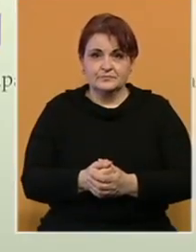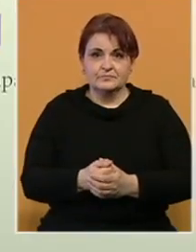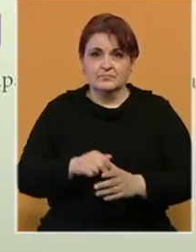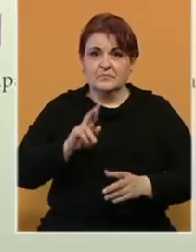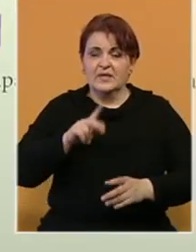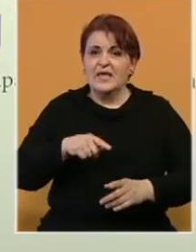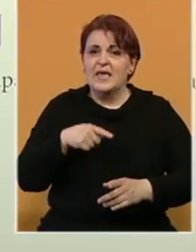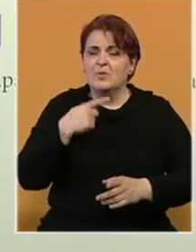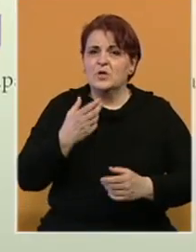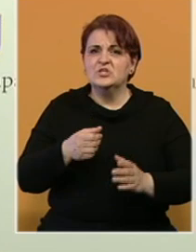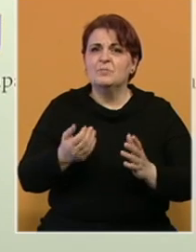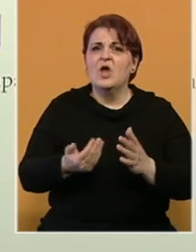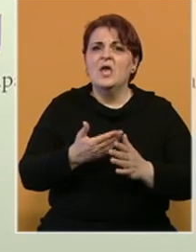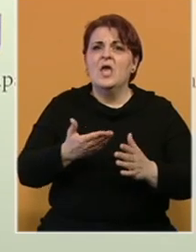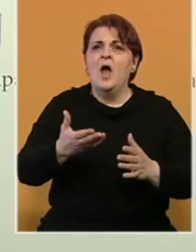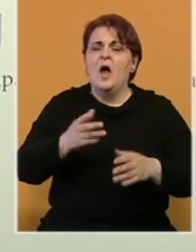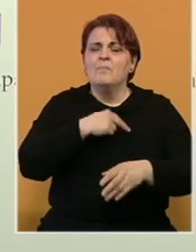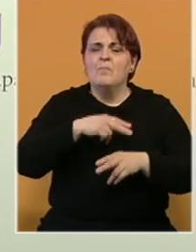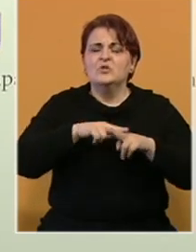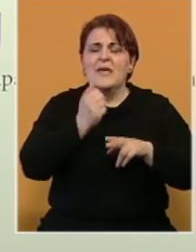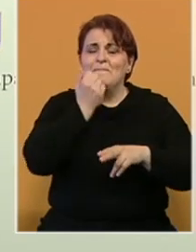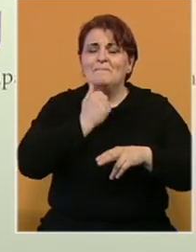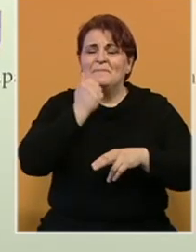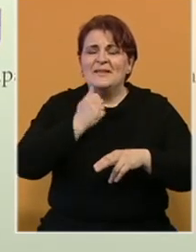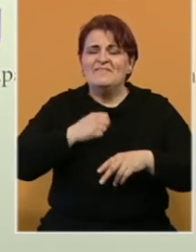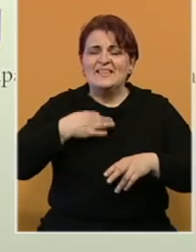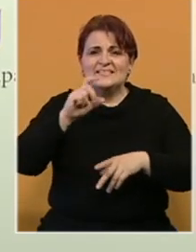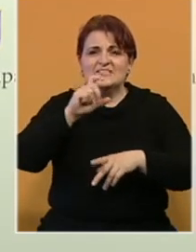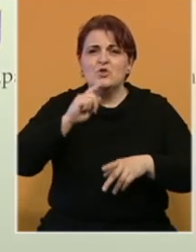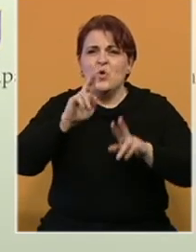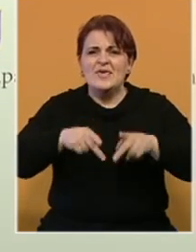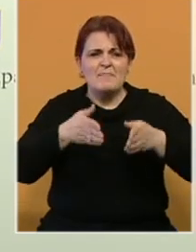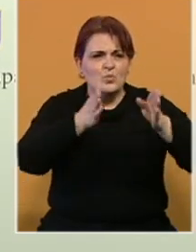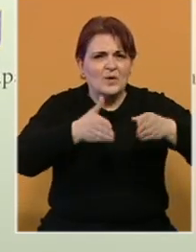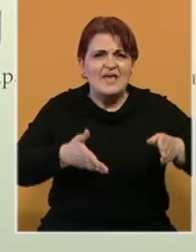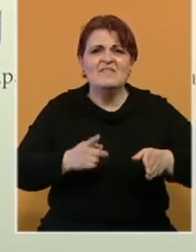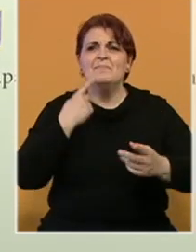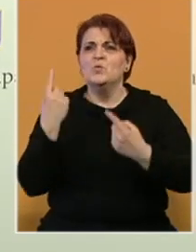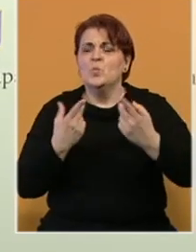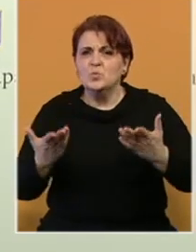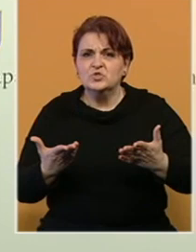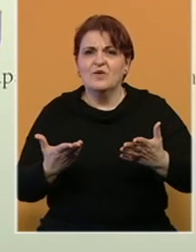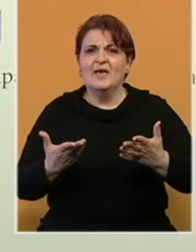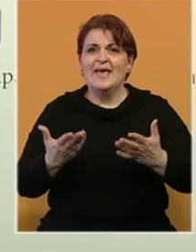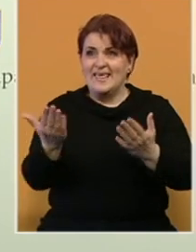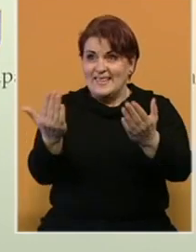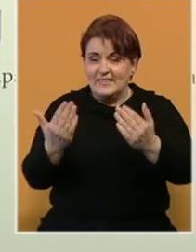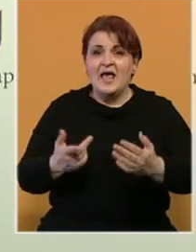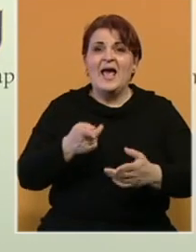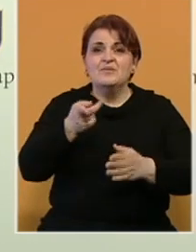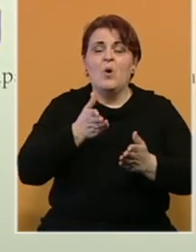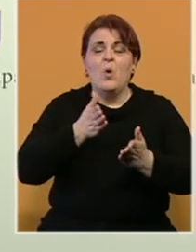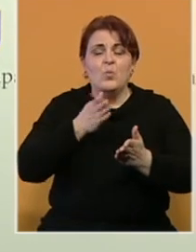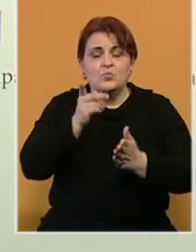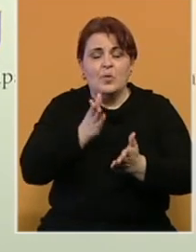Moramo izvršiti angažovanje bolničkih kapaciteta privatnih zdravstvenih ustanova koji zato ispunjavaju uslove i ići ćemo u tom pravcu